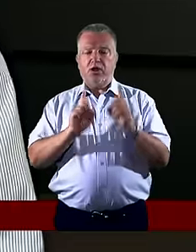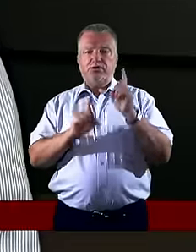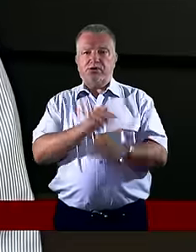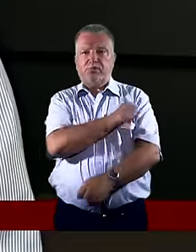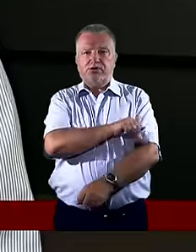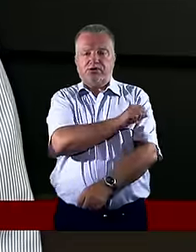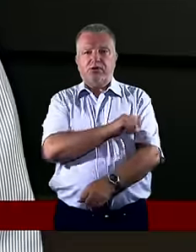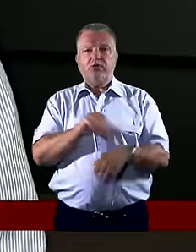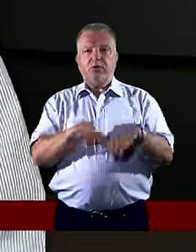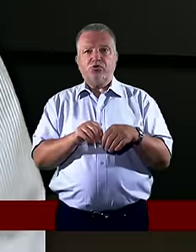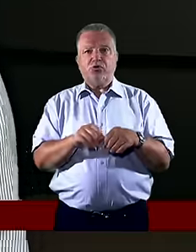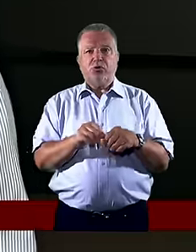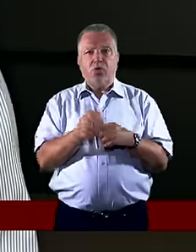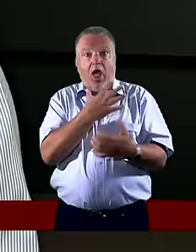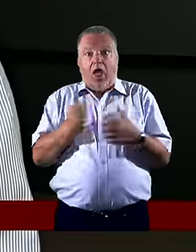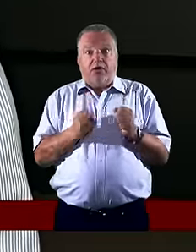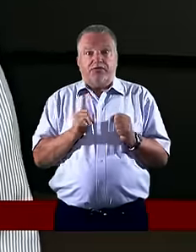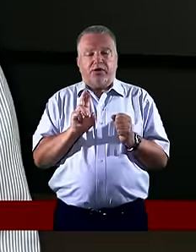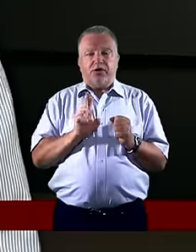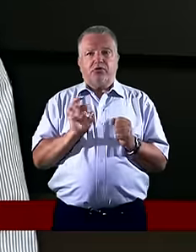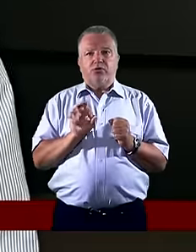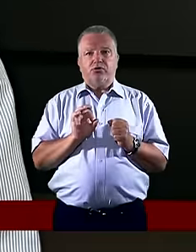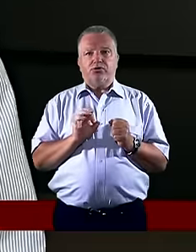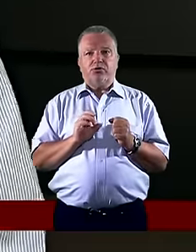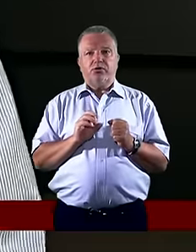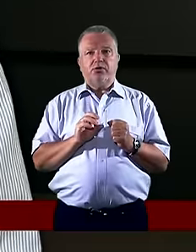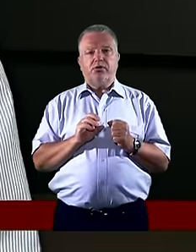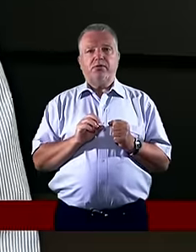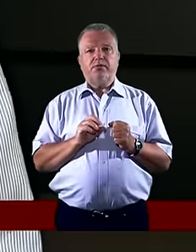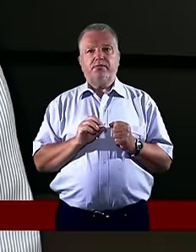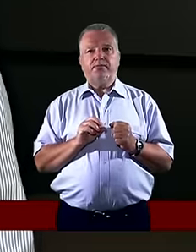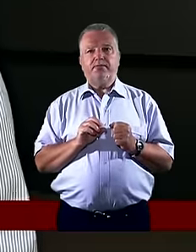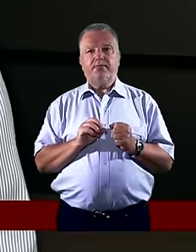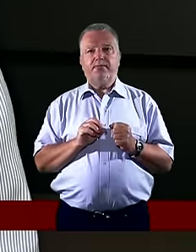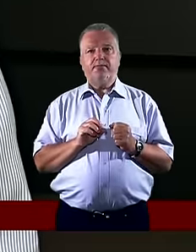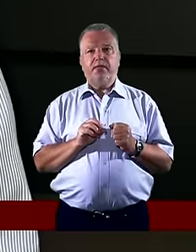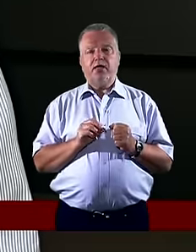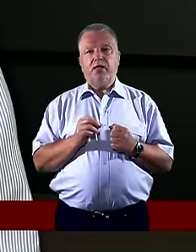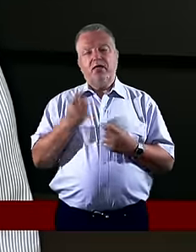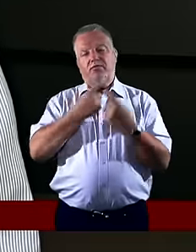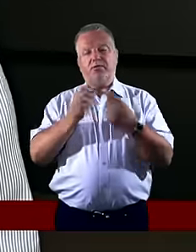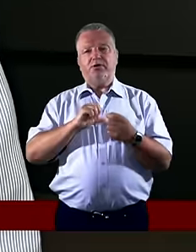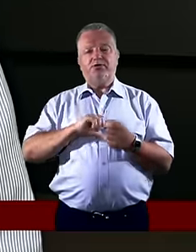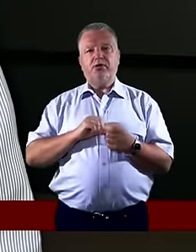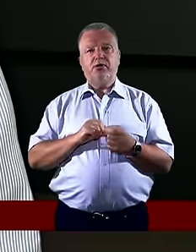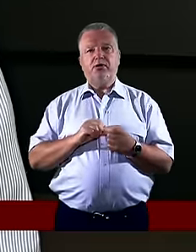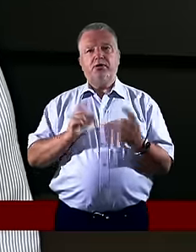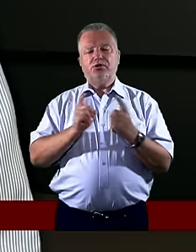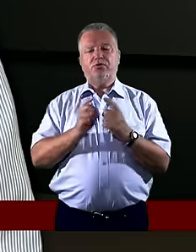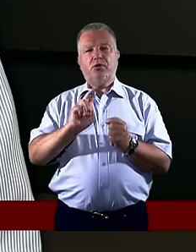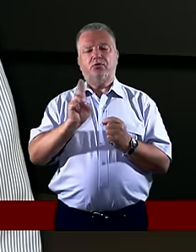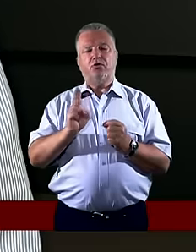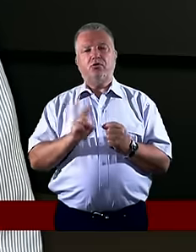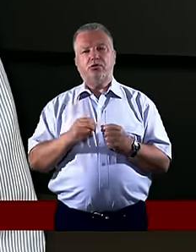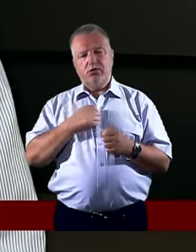wiecie, czasami chrześcijaństwem można kogoś wystraszyć. Chcę robić dobrze, robię dobre rzeczy, ale go wystraszę. No wyobraźcie sobie, spotykam